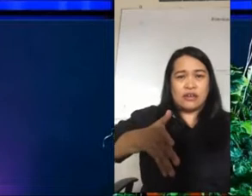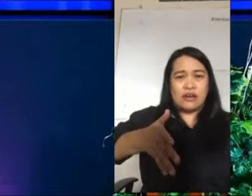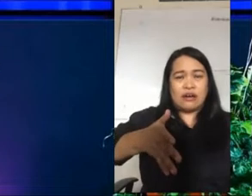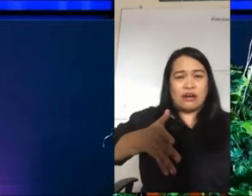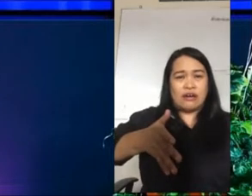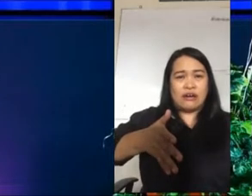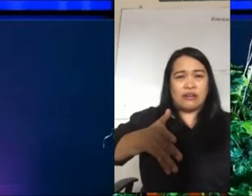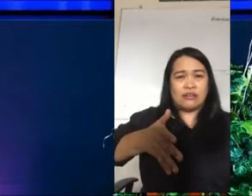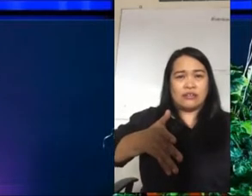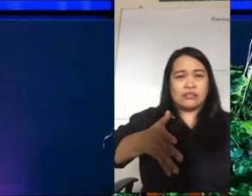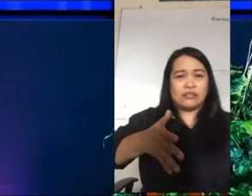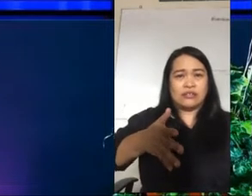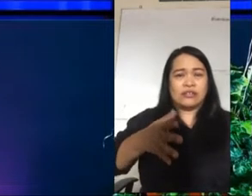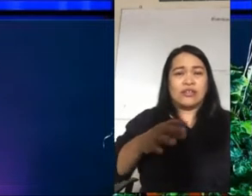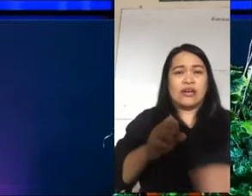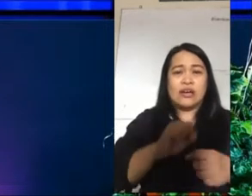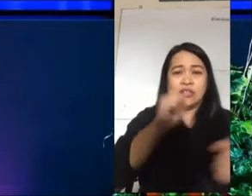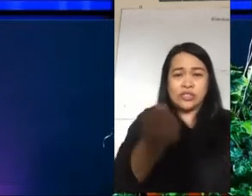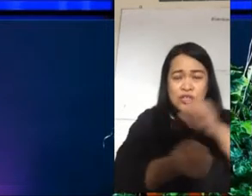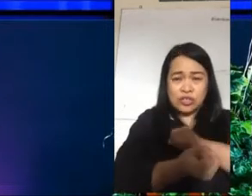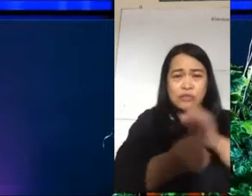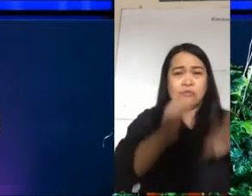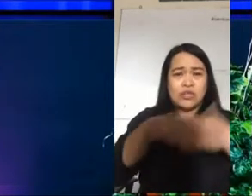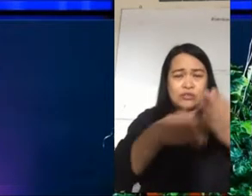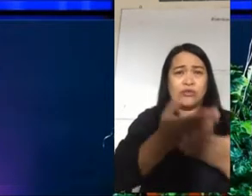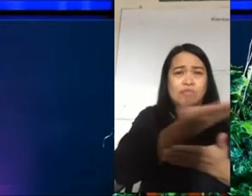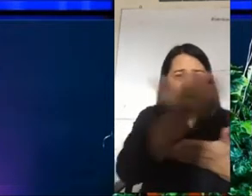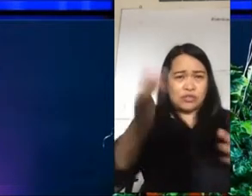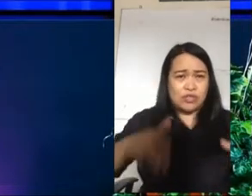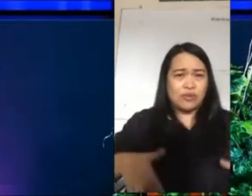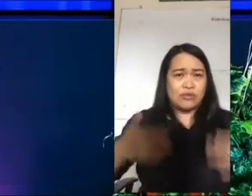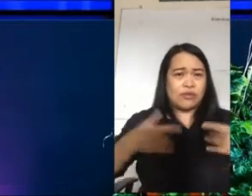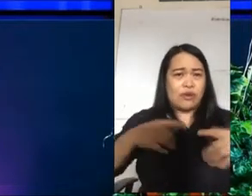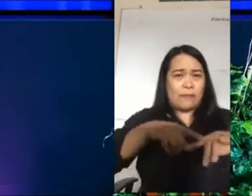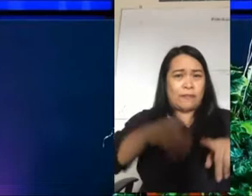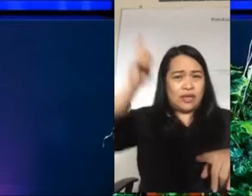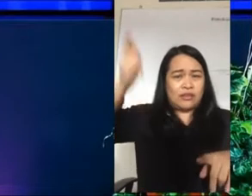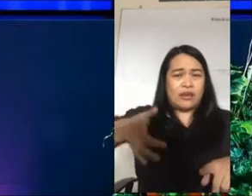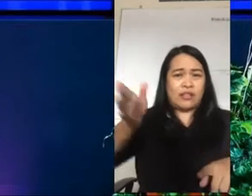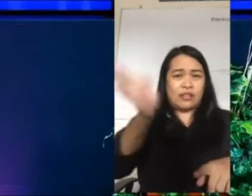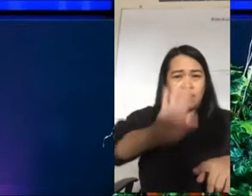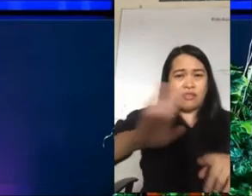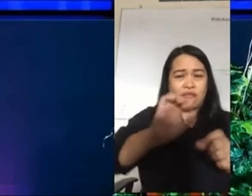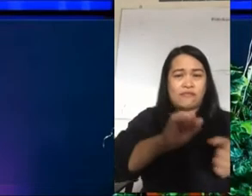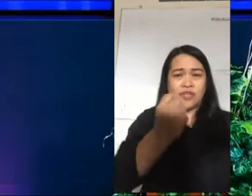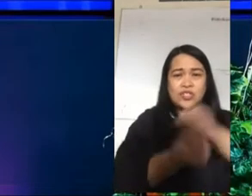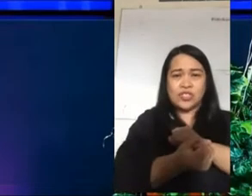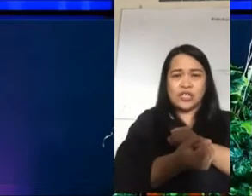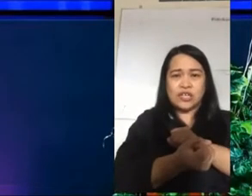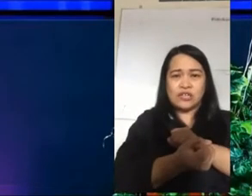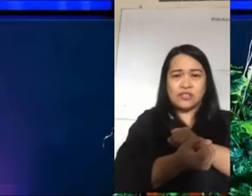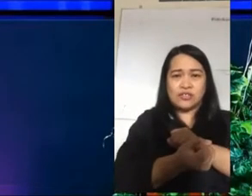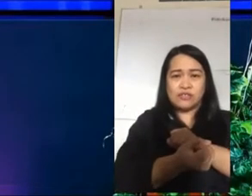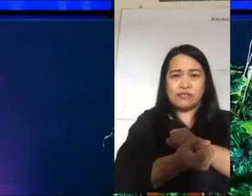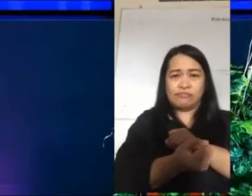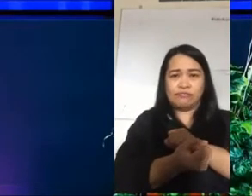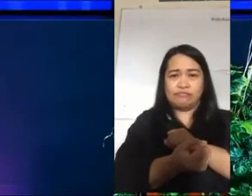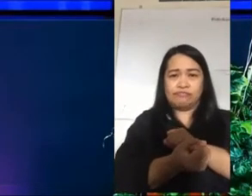hindi nagbabago ang ating dakilang Diyos. The Bible tells us that God never changes.